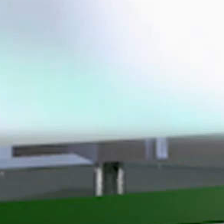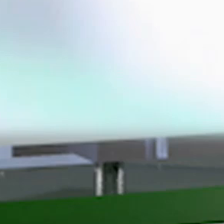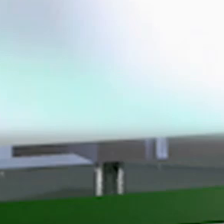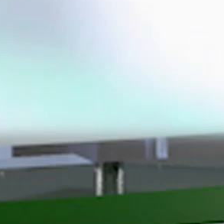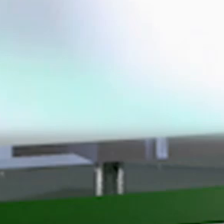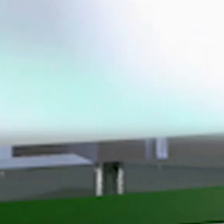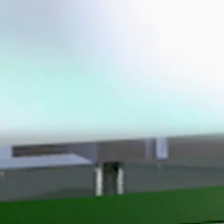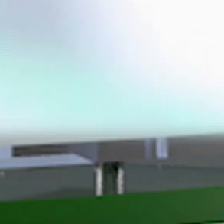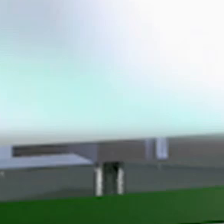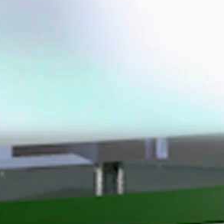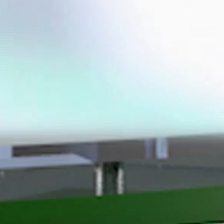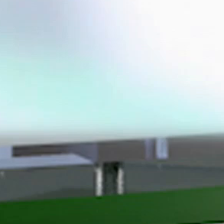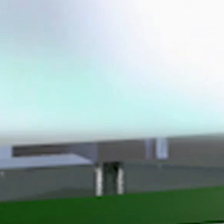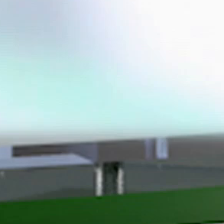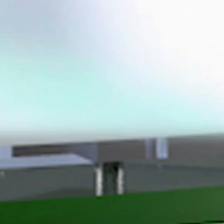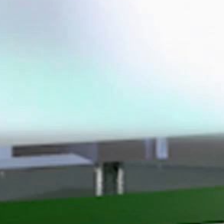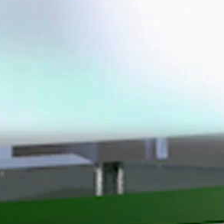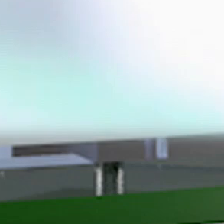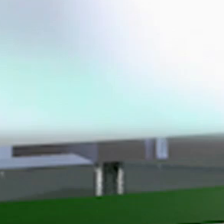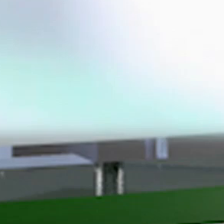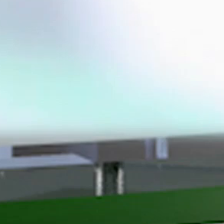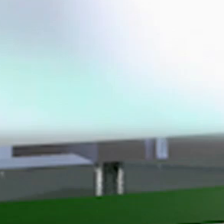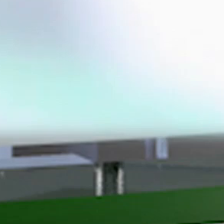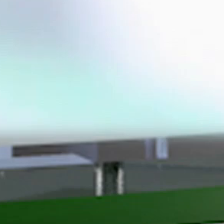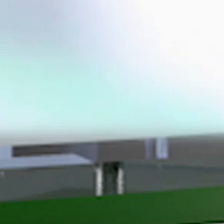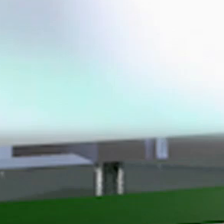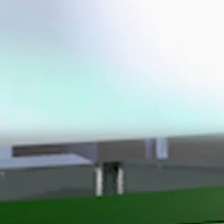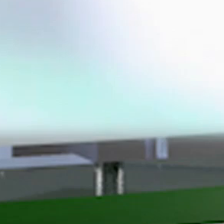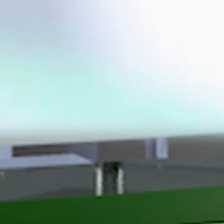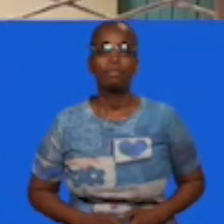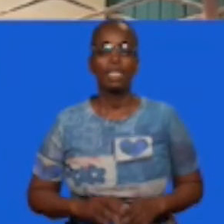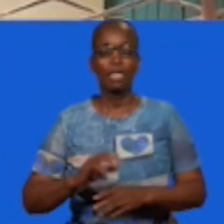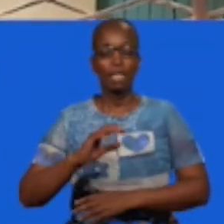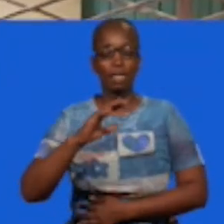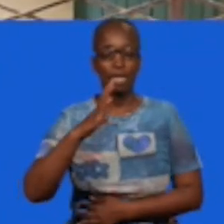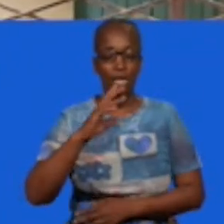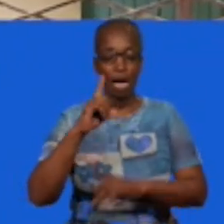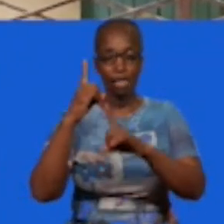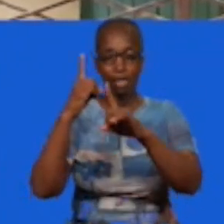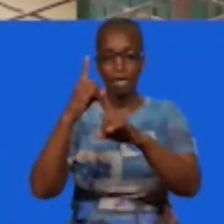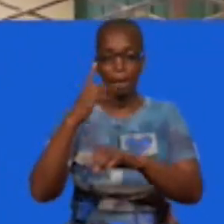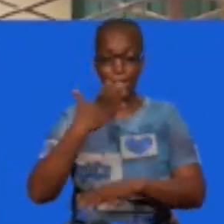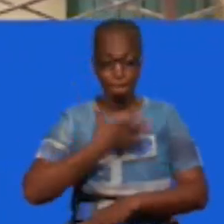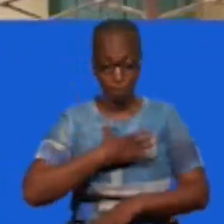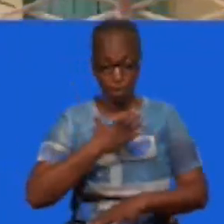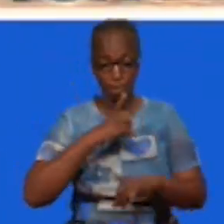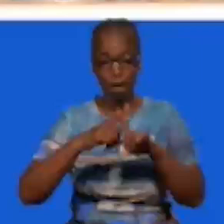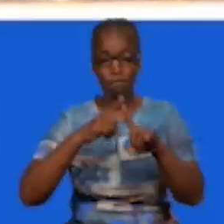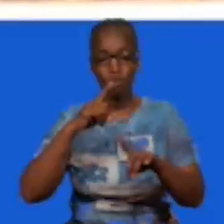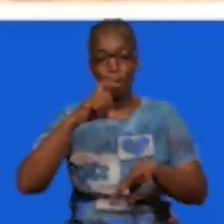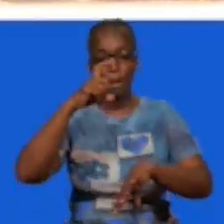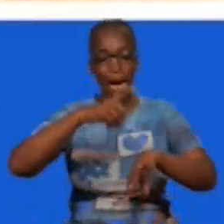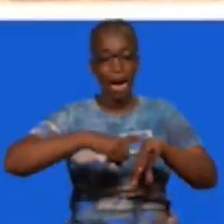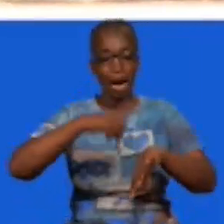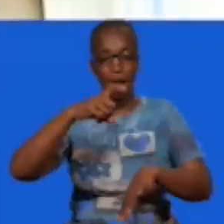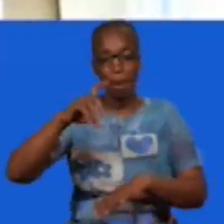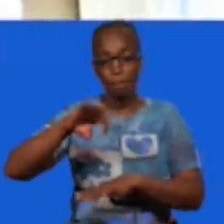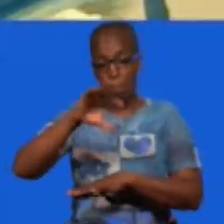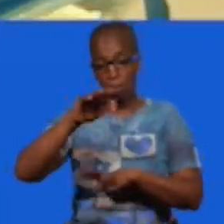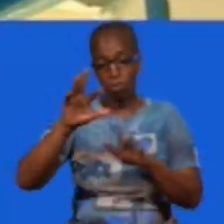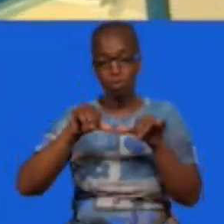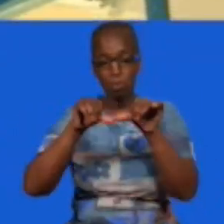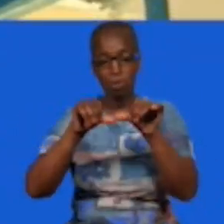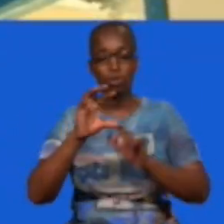wakiutaka utendakazi wa madaktari na wauguzi kuangaziwa. Huku wananchi kaunti ya Embu